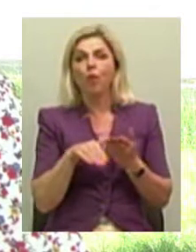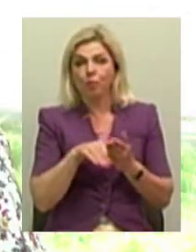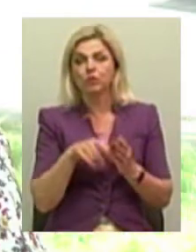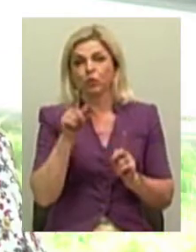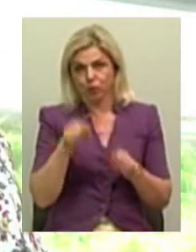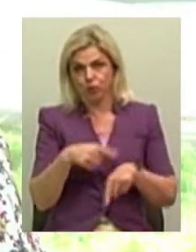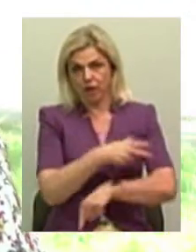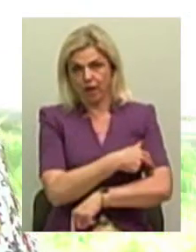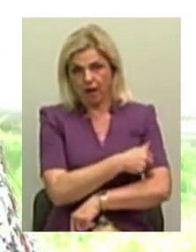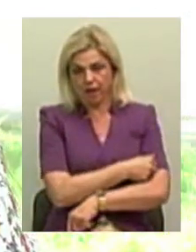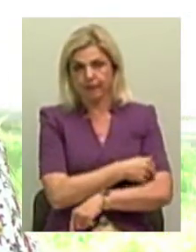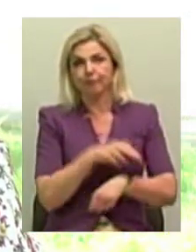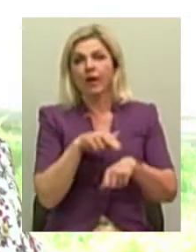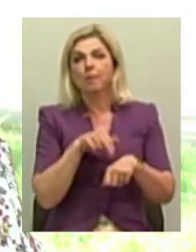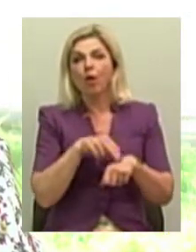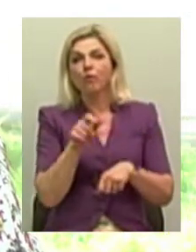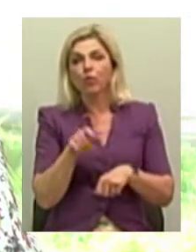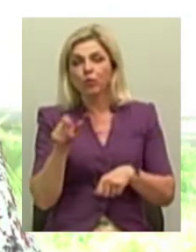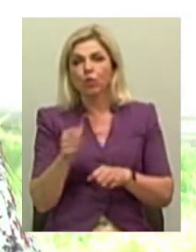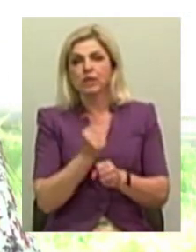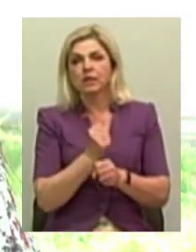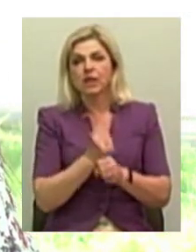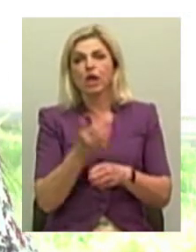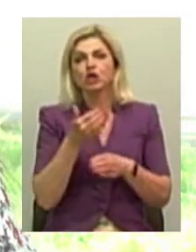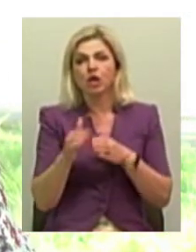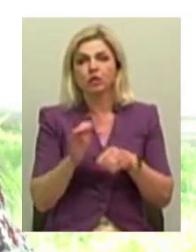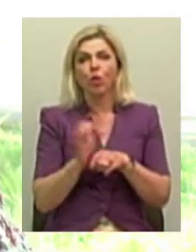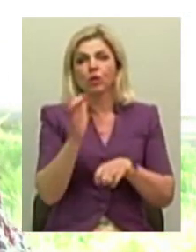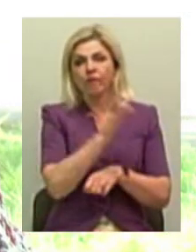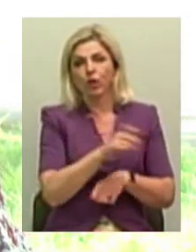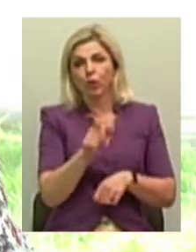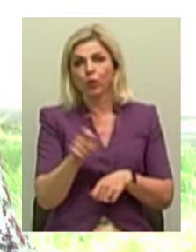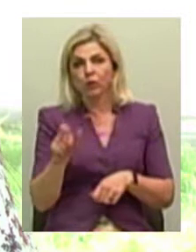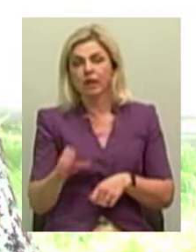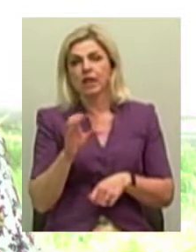допомоги. Правоохоронці провели часткову евакуацію людей,